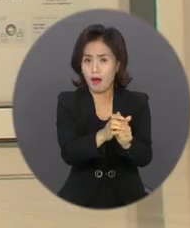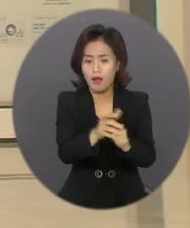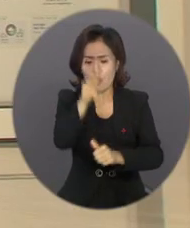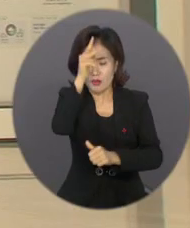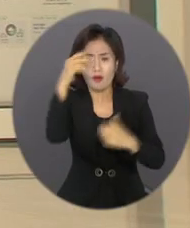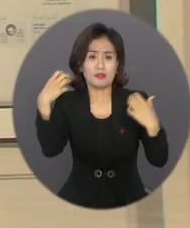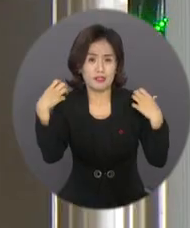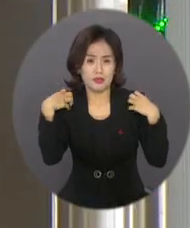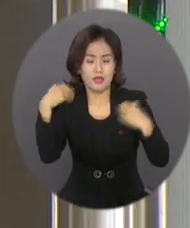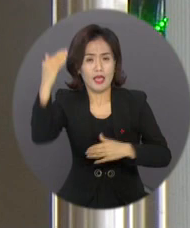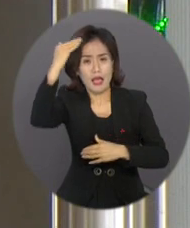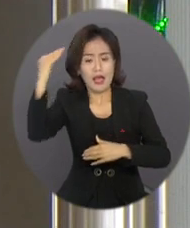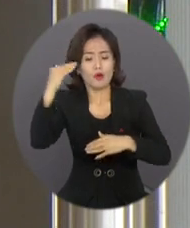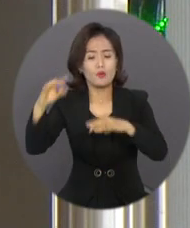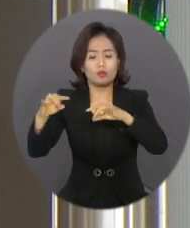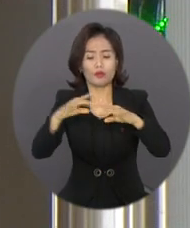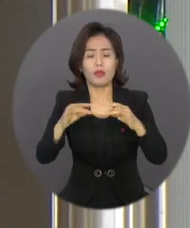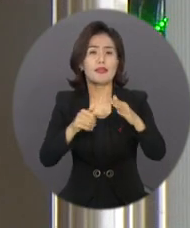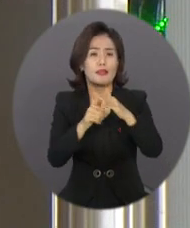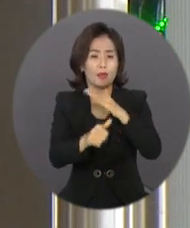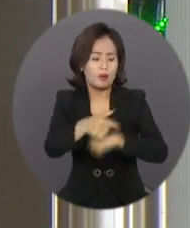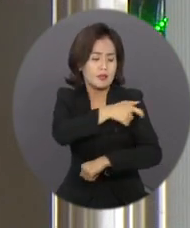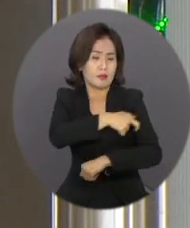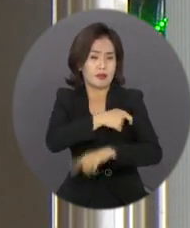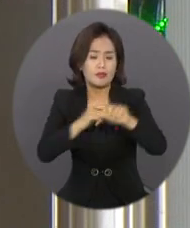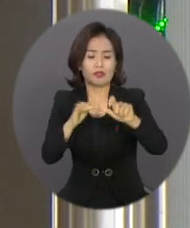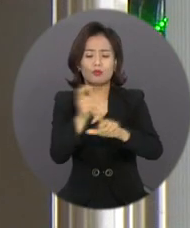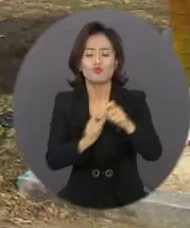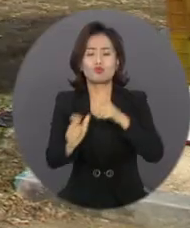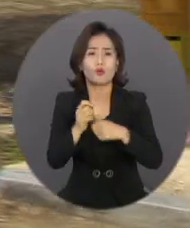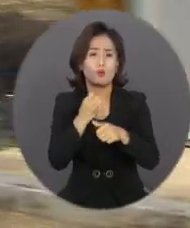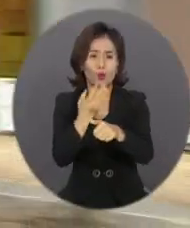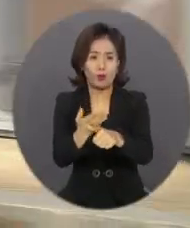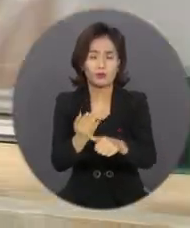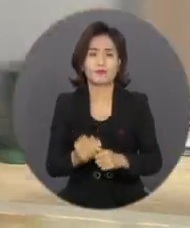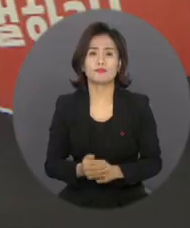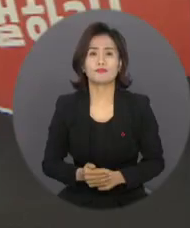경찰청에 한전 대표와 임직원 15명을 추가 고발했습니다